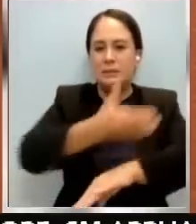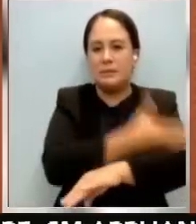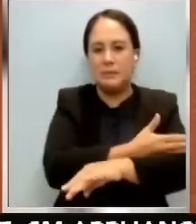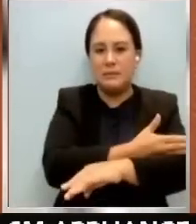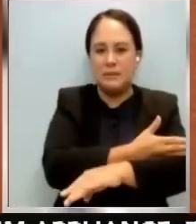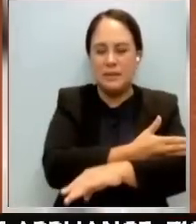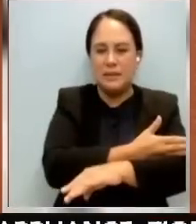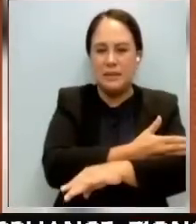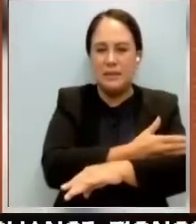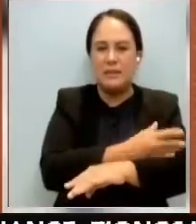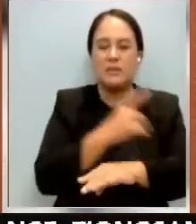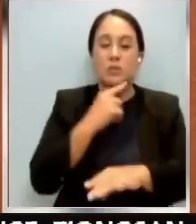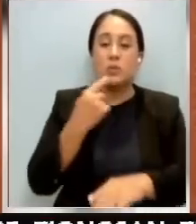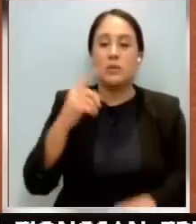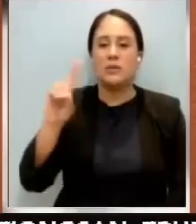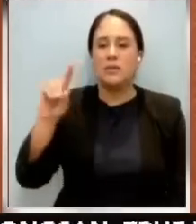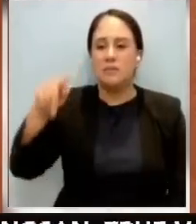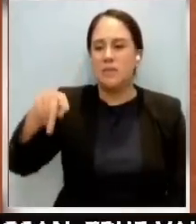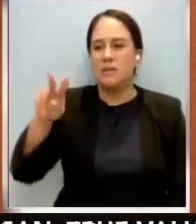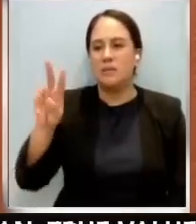na ang gagastos doon.